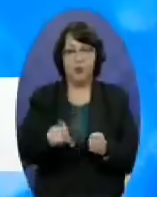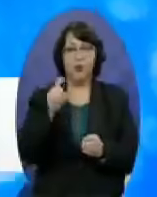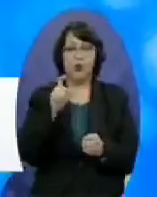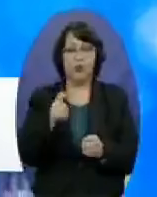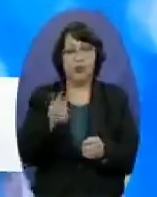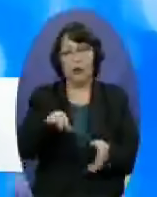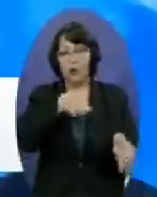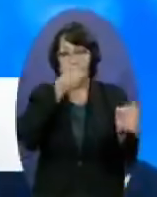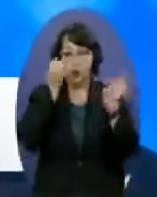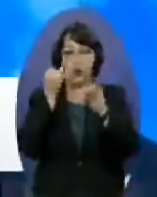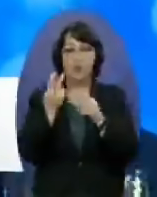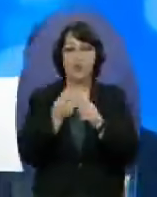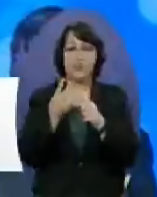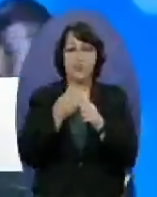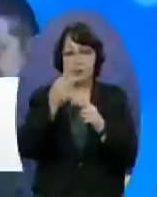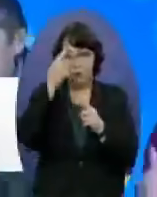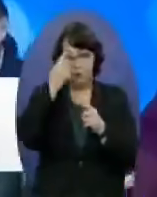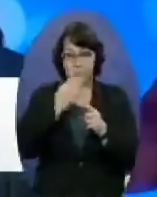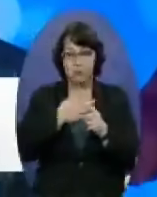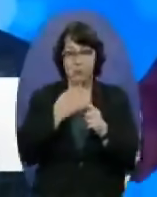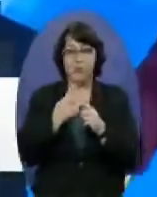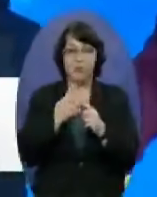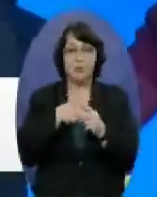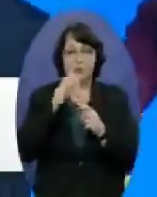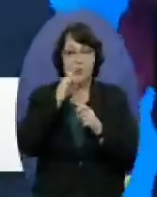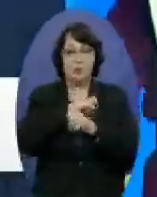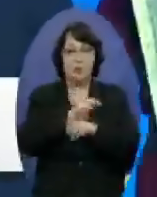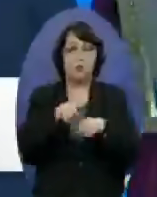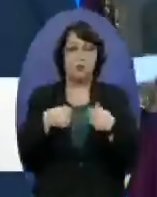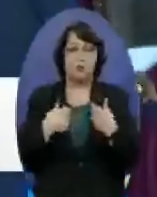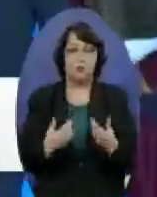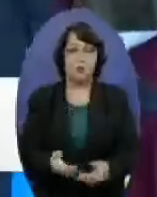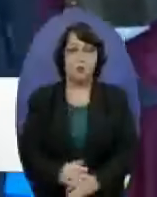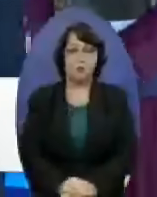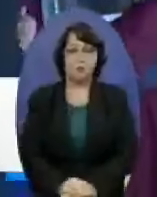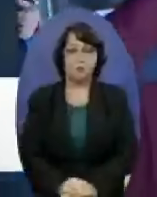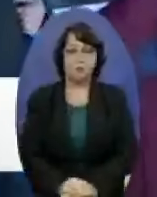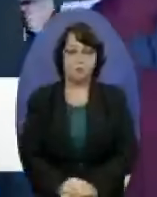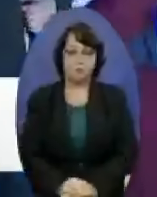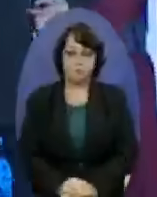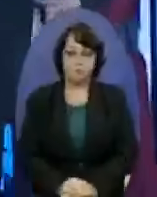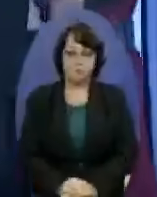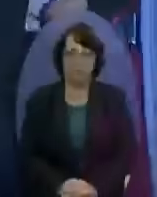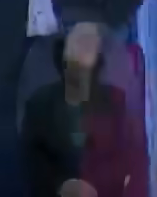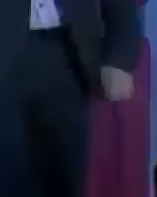7 оногт Монголын үндэсний олон нийтийн телевизээр үзэгчлэлд хүрэх юм а.